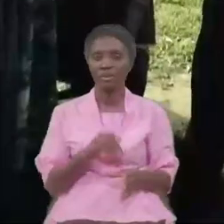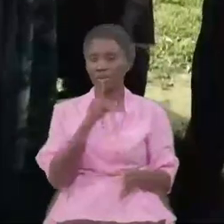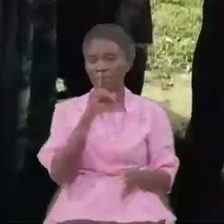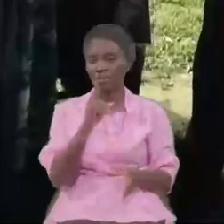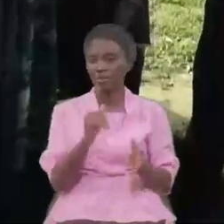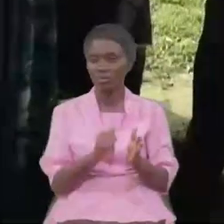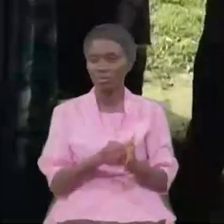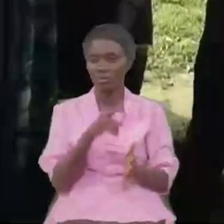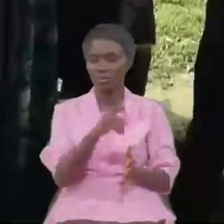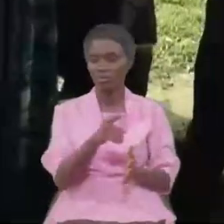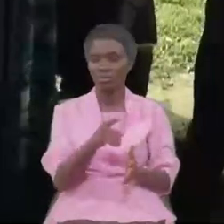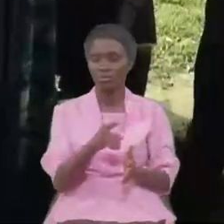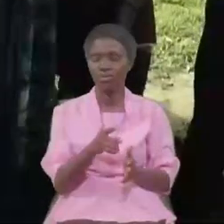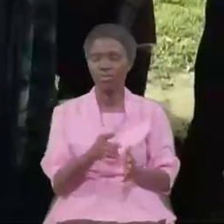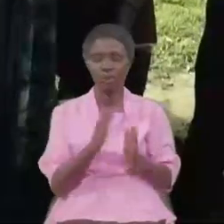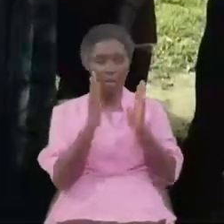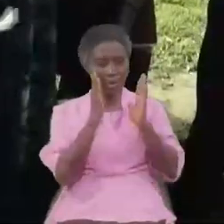Je vais prier